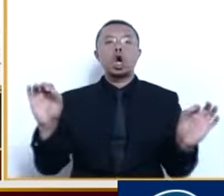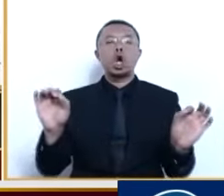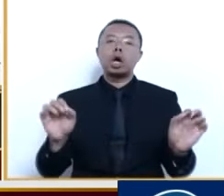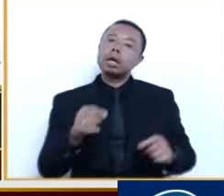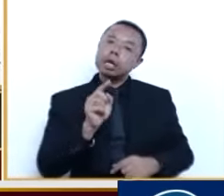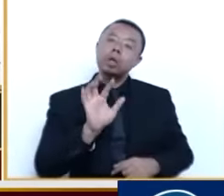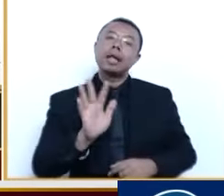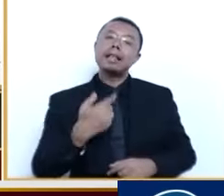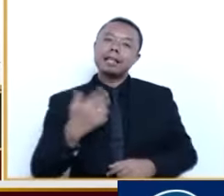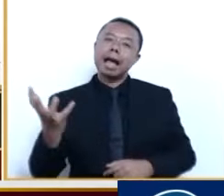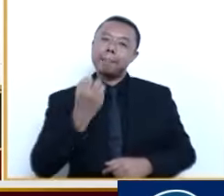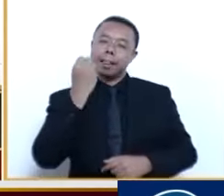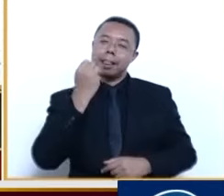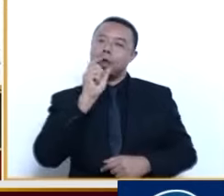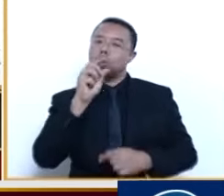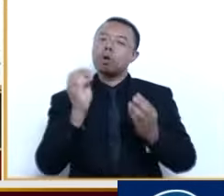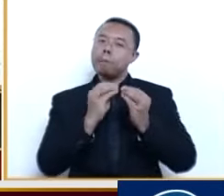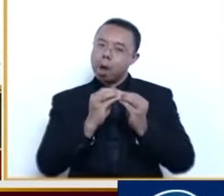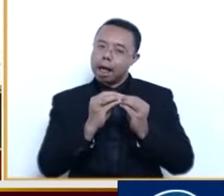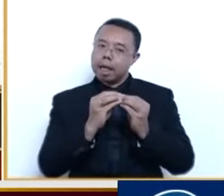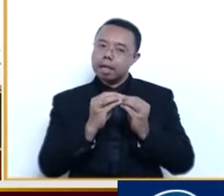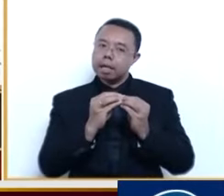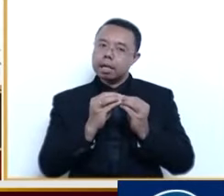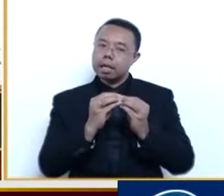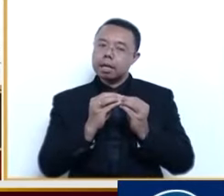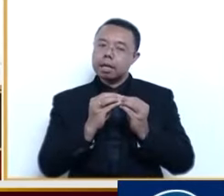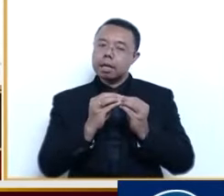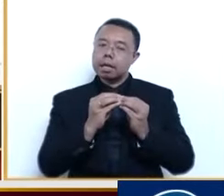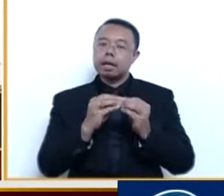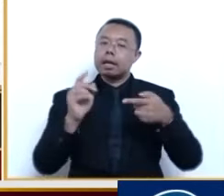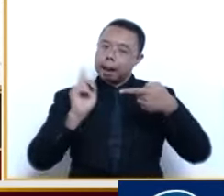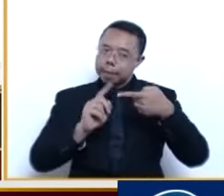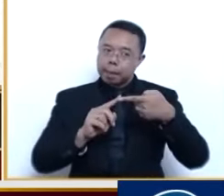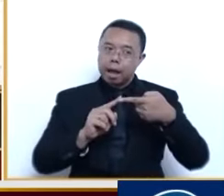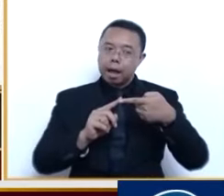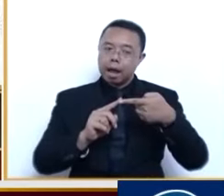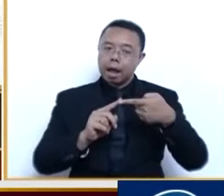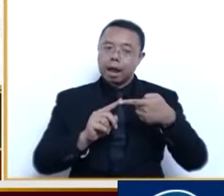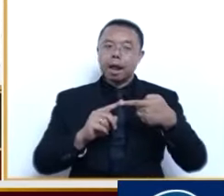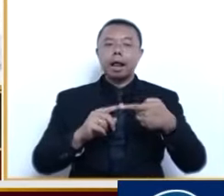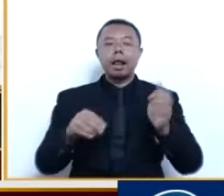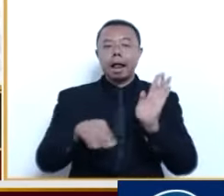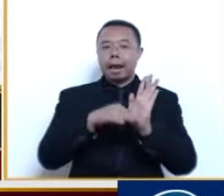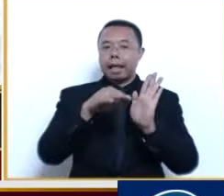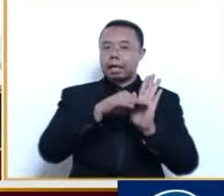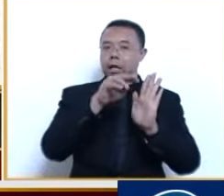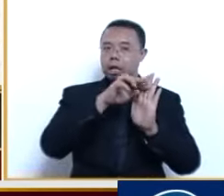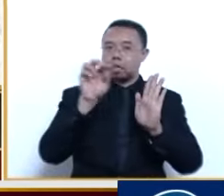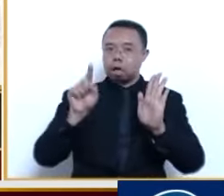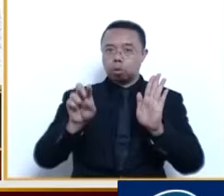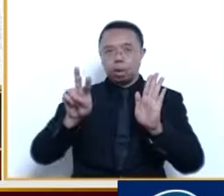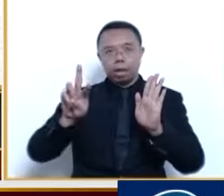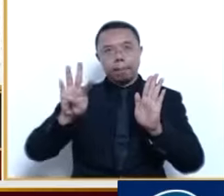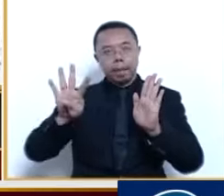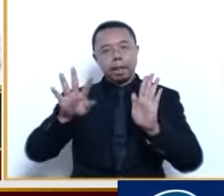seperti itu akan saya gunakan untuk membuat yang pertama lantai 1 2 3 4